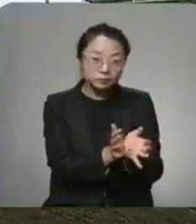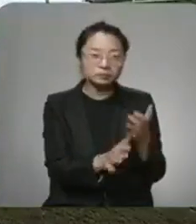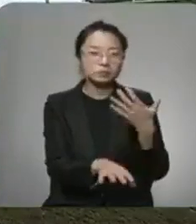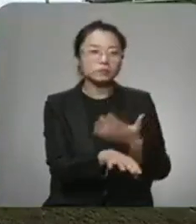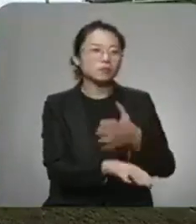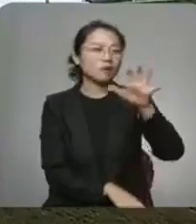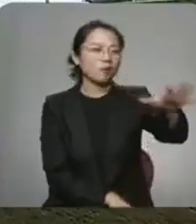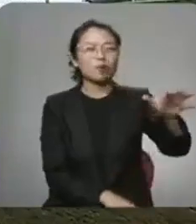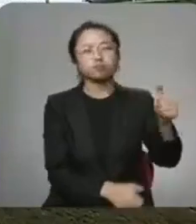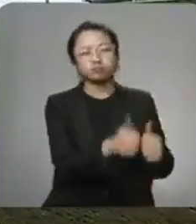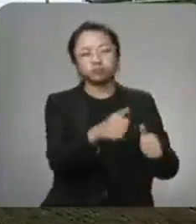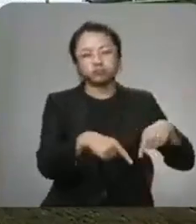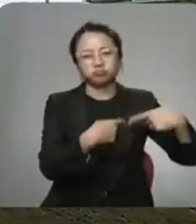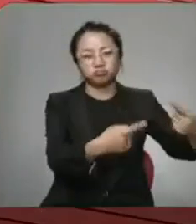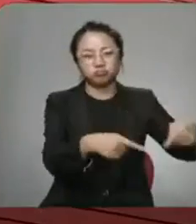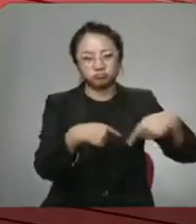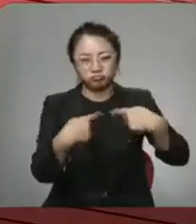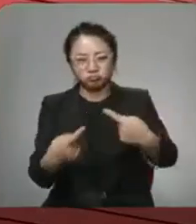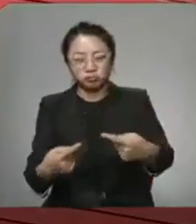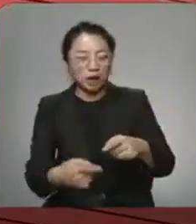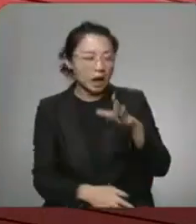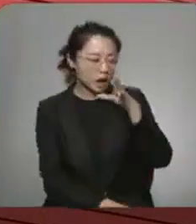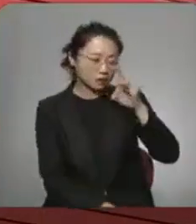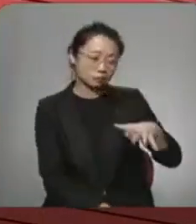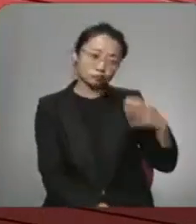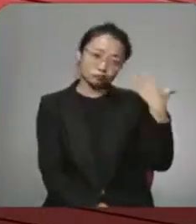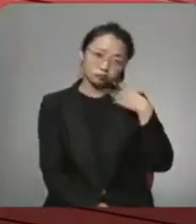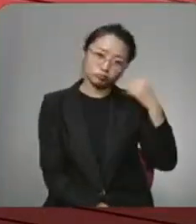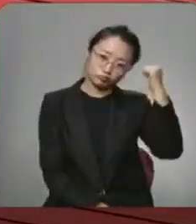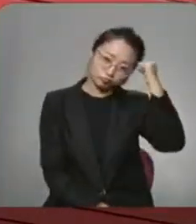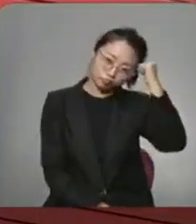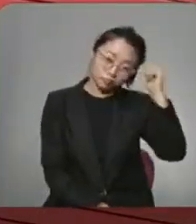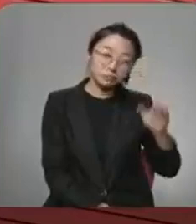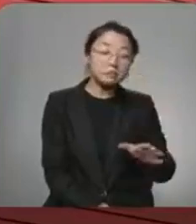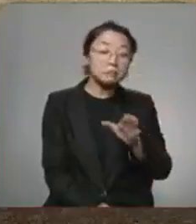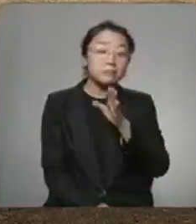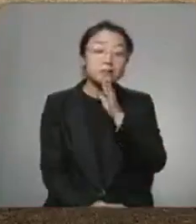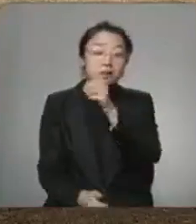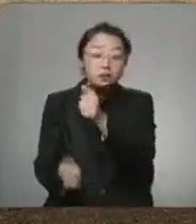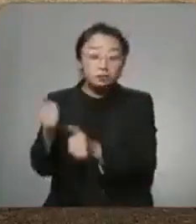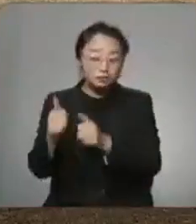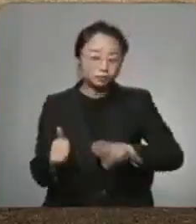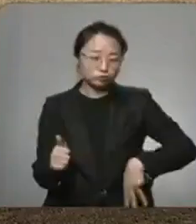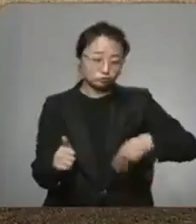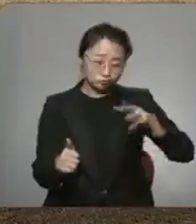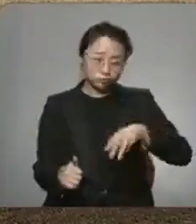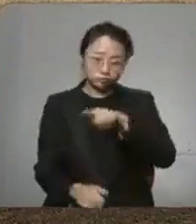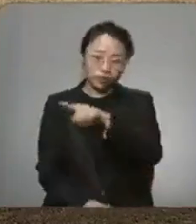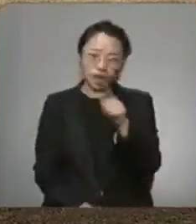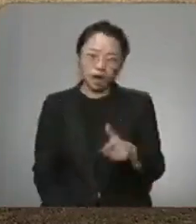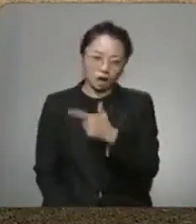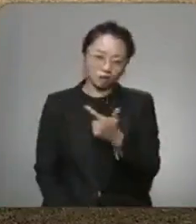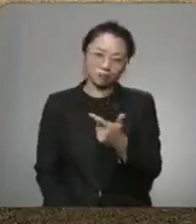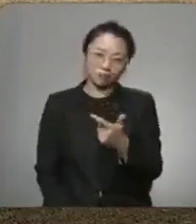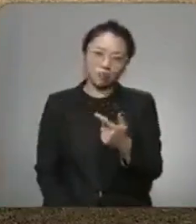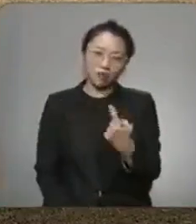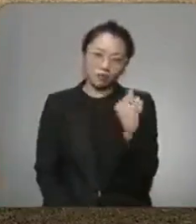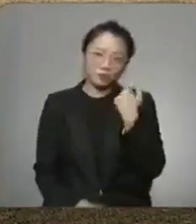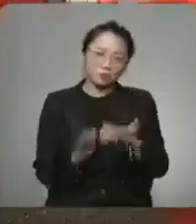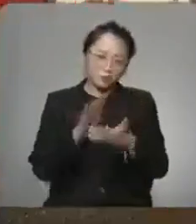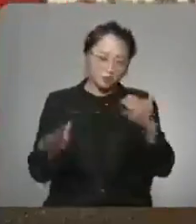있습니다. 선수단 클럽하우스가 강릉에 있다 보니 홈 경기가 열리는 춘천까지 하루 전날 장거리를